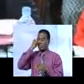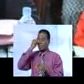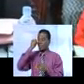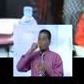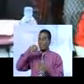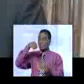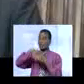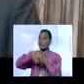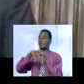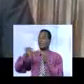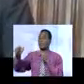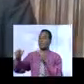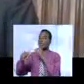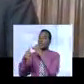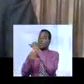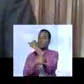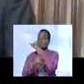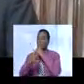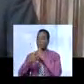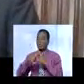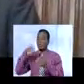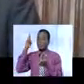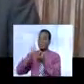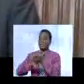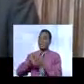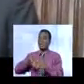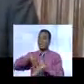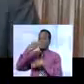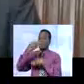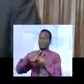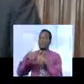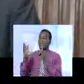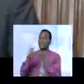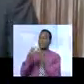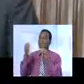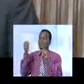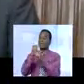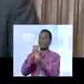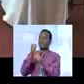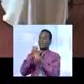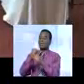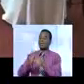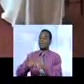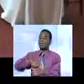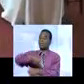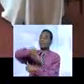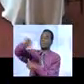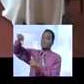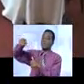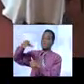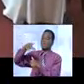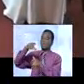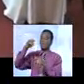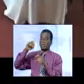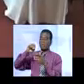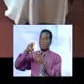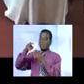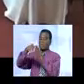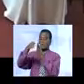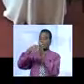dernier, est signée à l'issue d'une séance de travail pour cerner la composition,